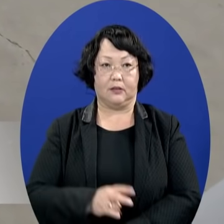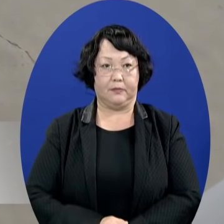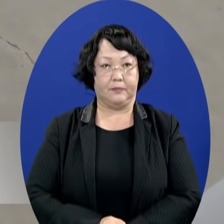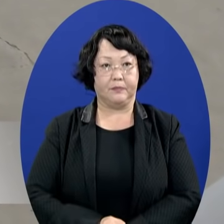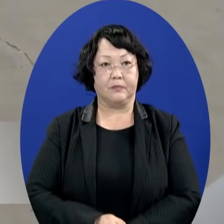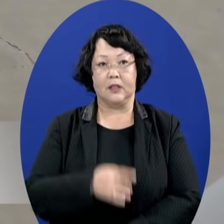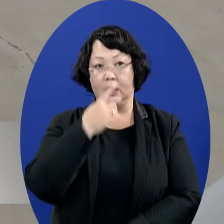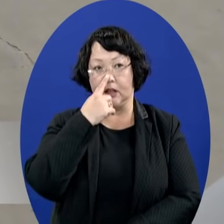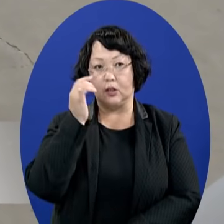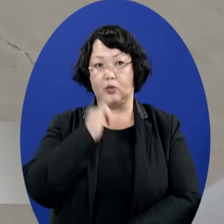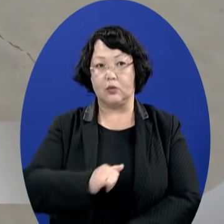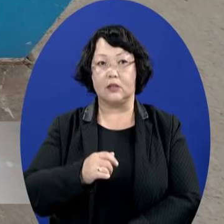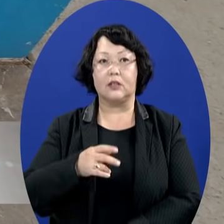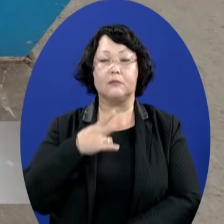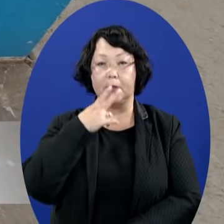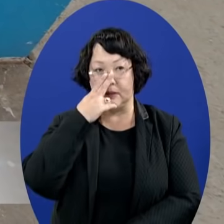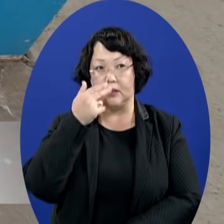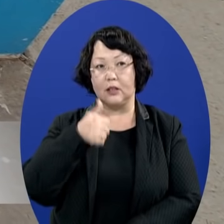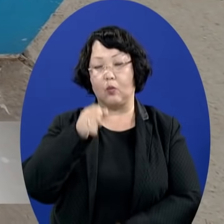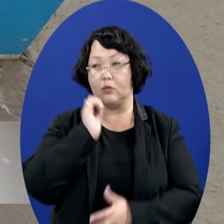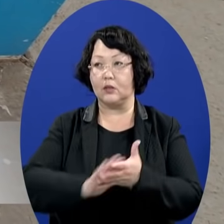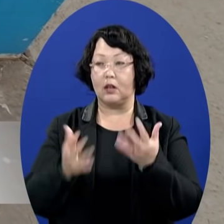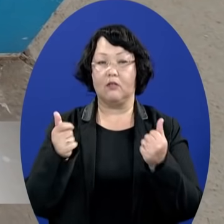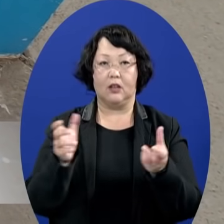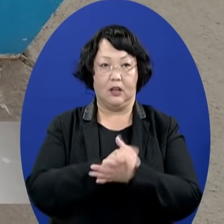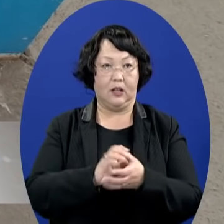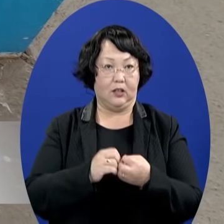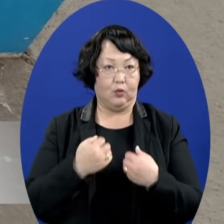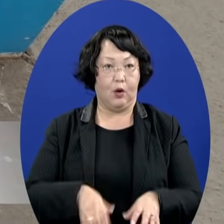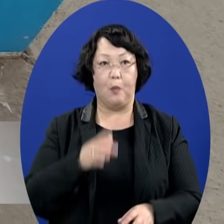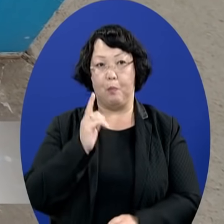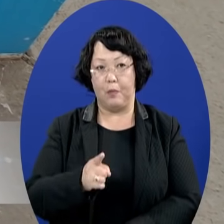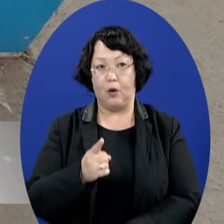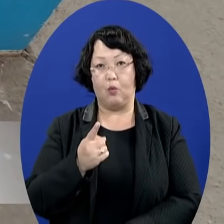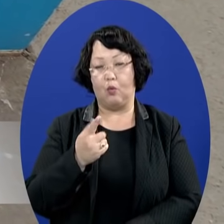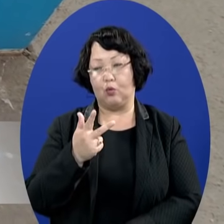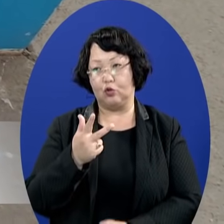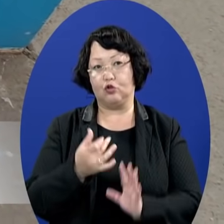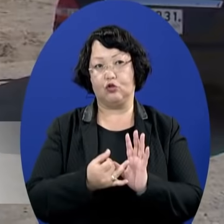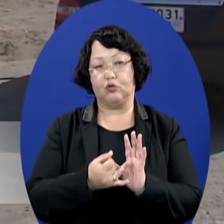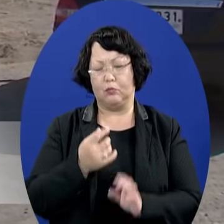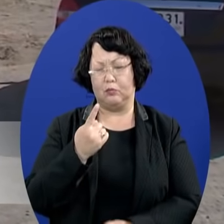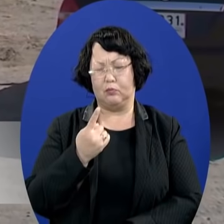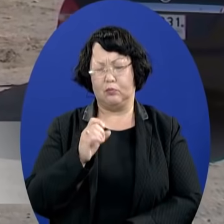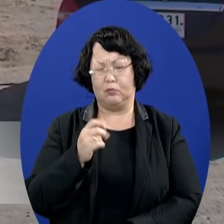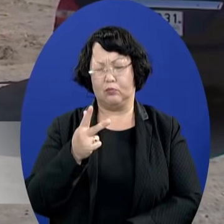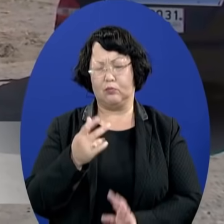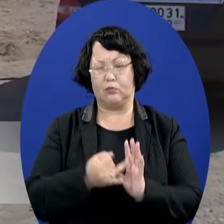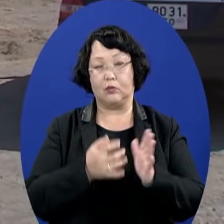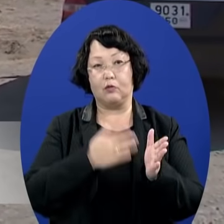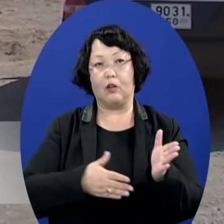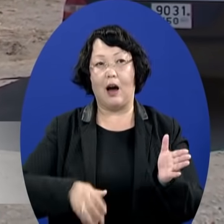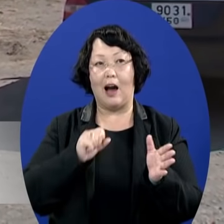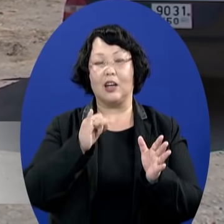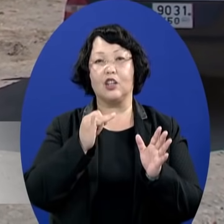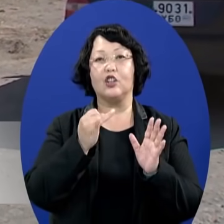Бүгд найрамдахад ард улсаас шатхуун худалдан авах гэрээ хийгдсэн нийтдээ 1037 вагоноор А92 шатхууны мөнгийг төлсөн ачльтаа